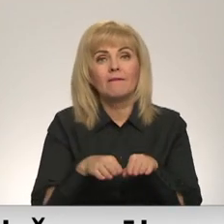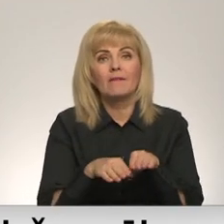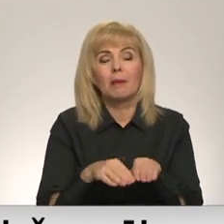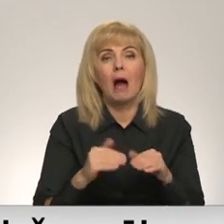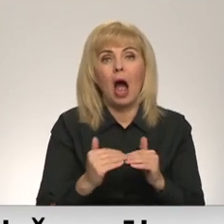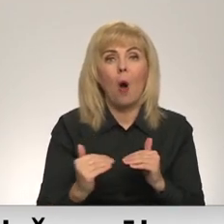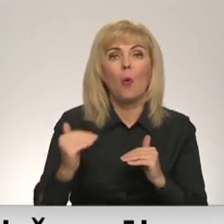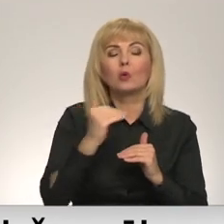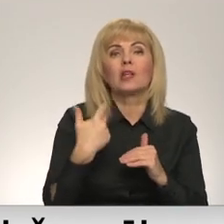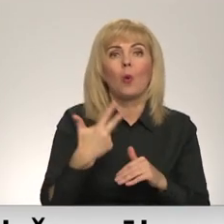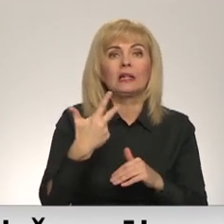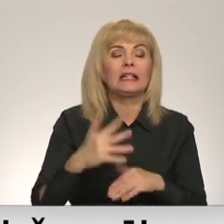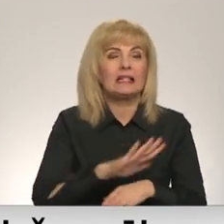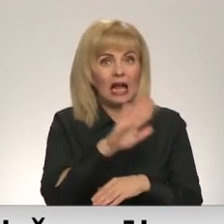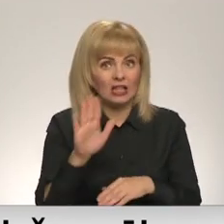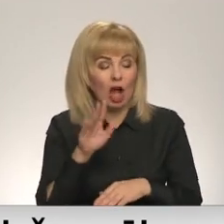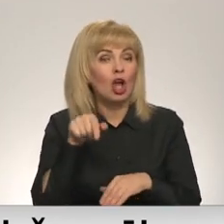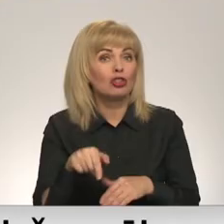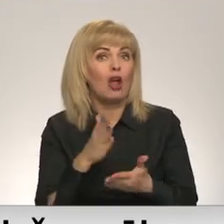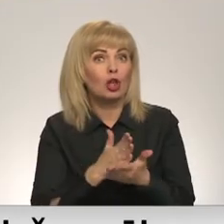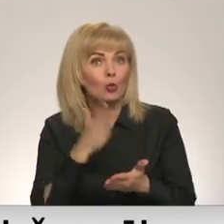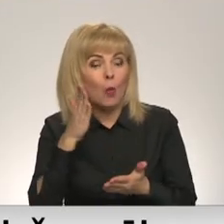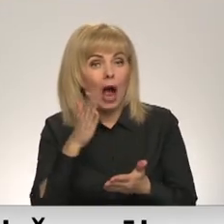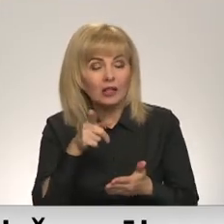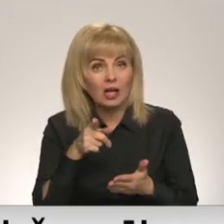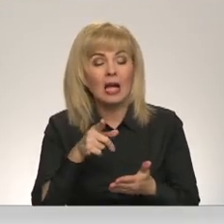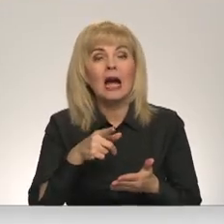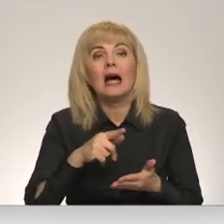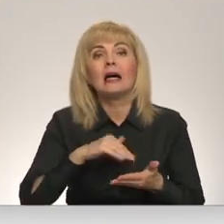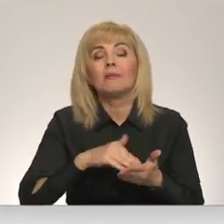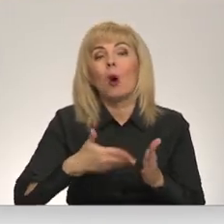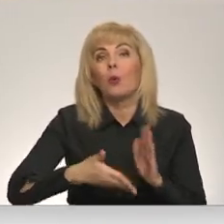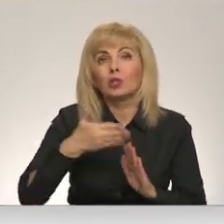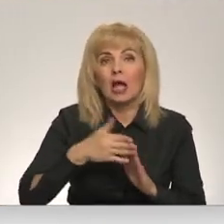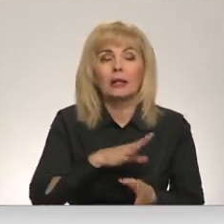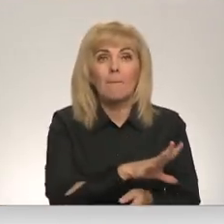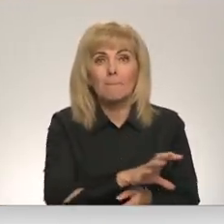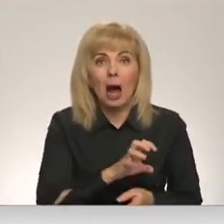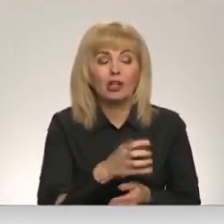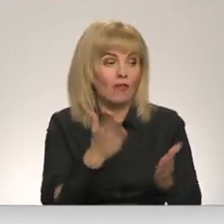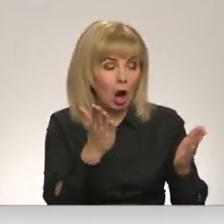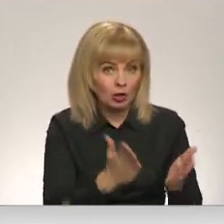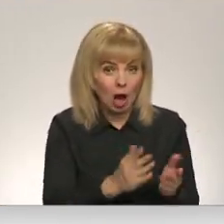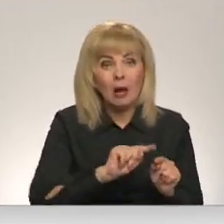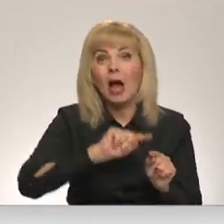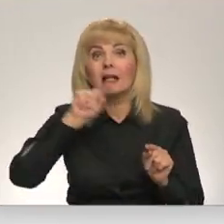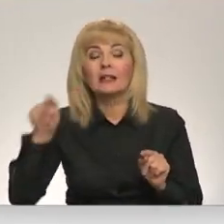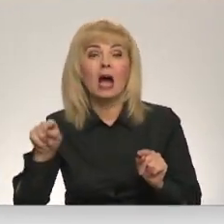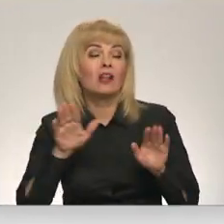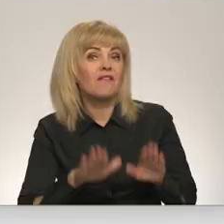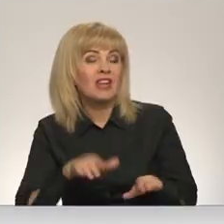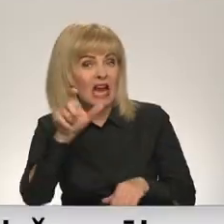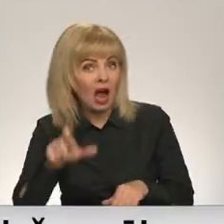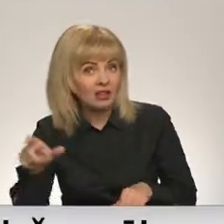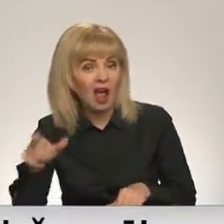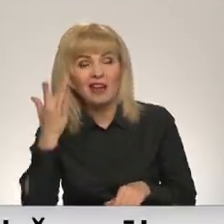jau 3 dienas. Šeit gan notiek centieni situāciju uzlabot. Ūdens tiek pārsūknēts no šī grāvja tajā. Vietējie gan saka, ka